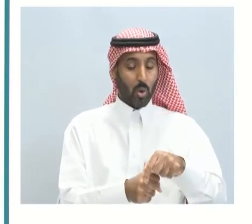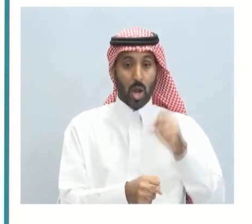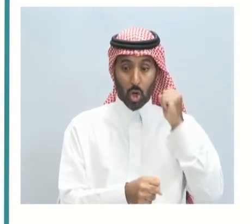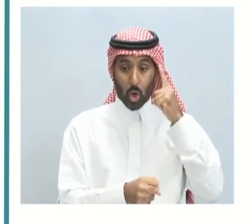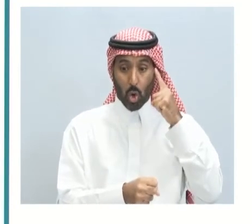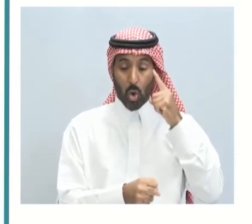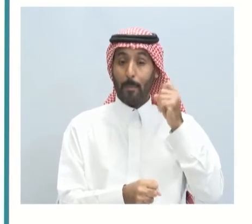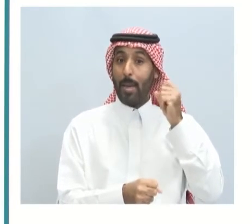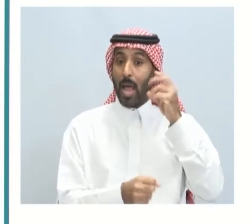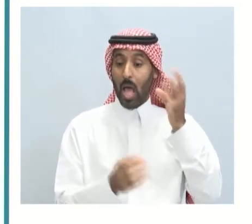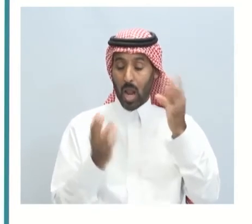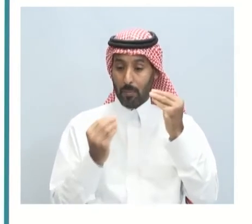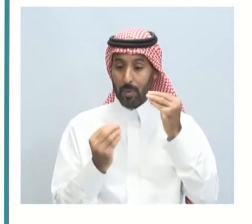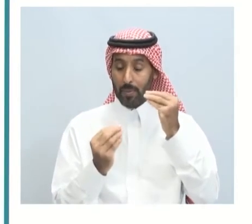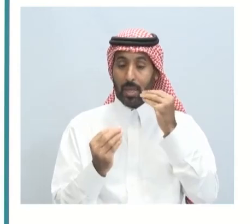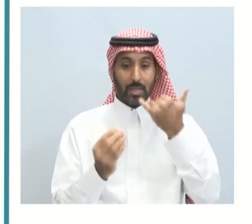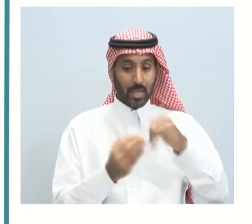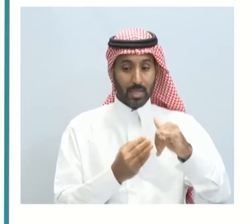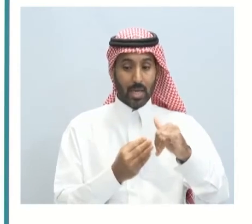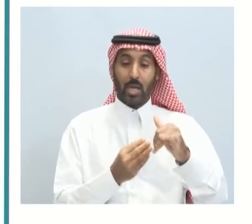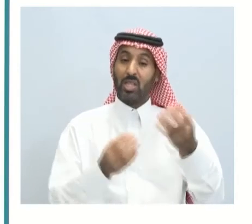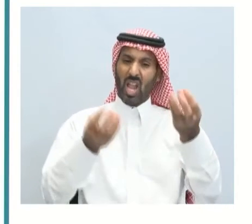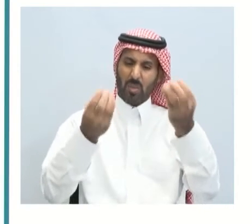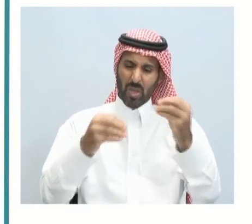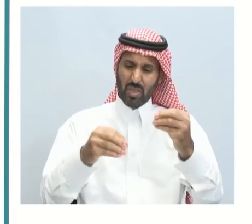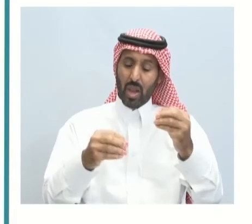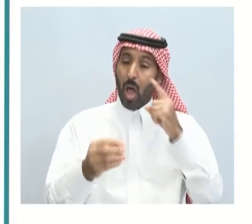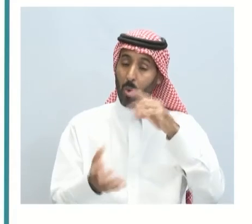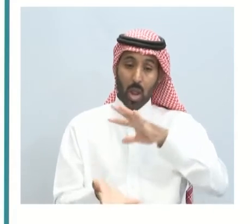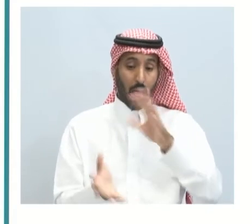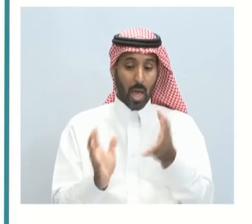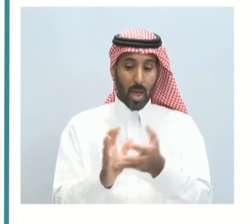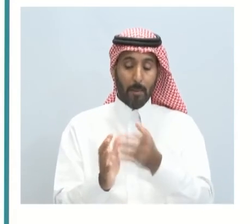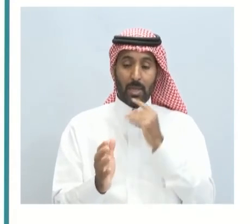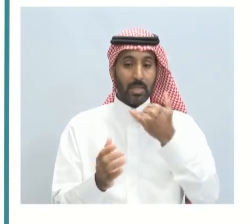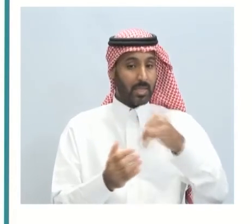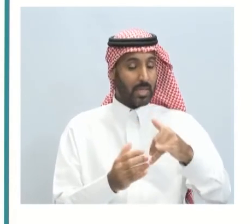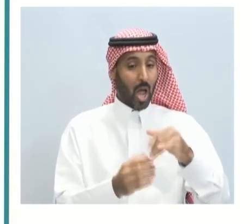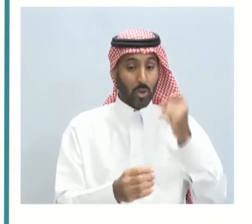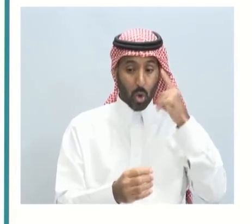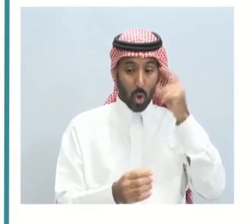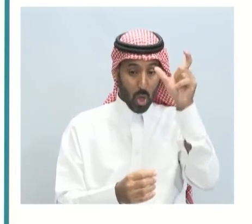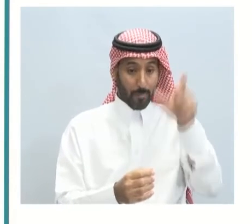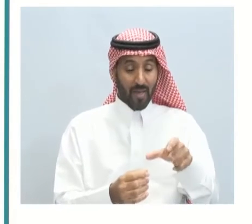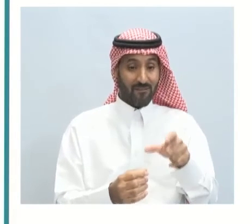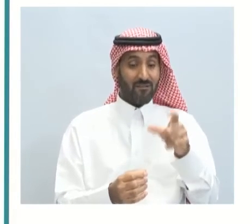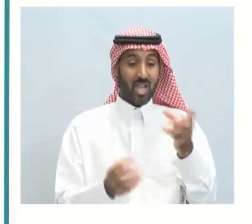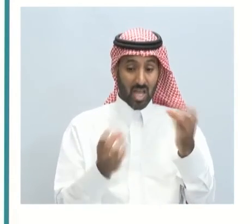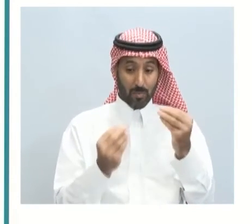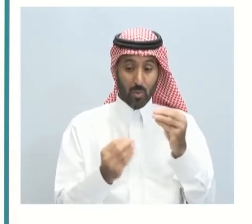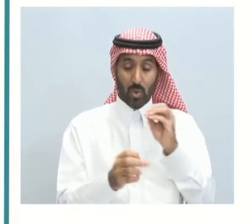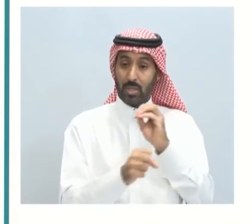طريقه لتعلم المزيد حول العالم الطبيعي سلوك العلماء في العلم والتعلم